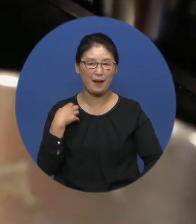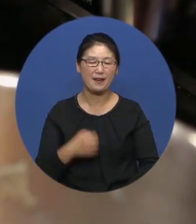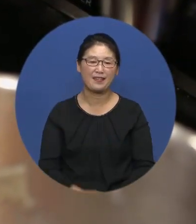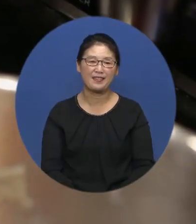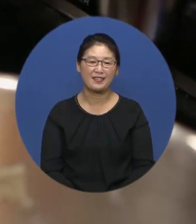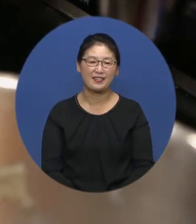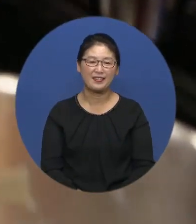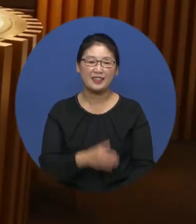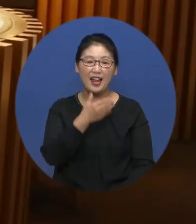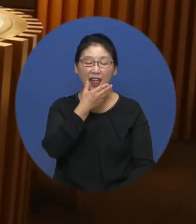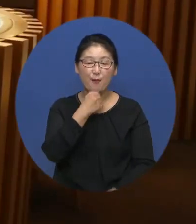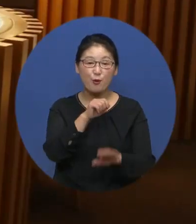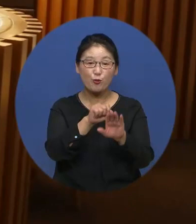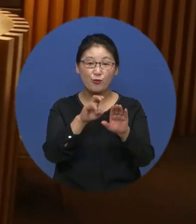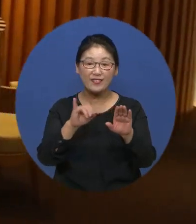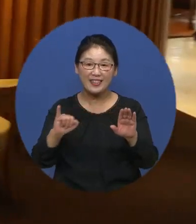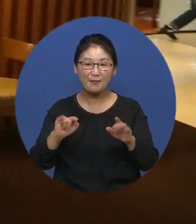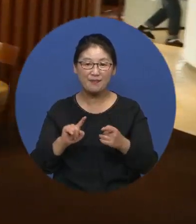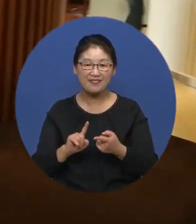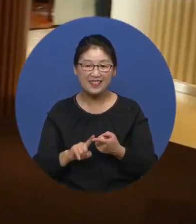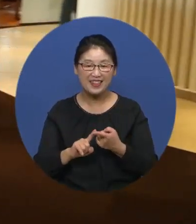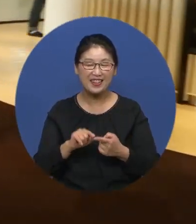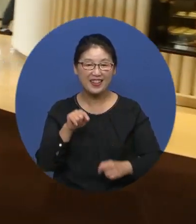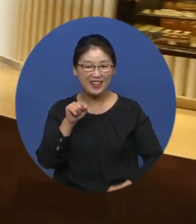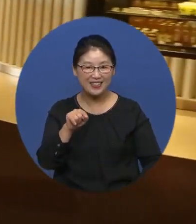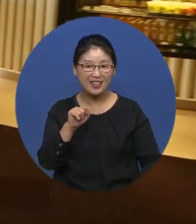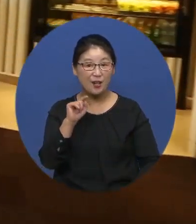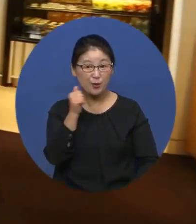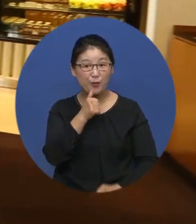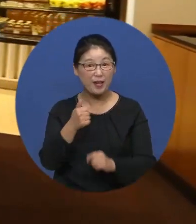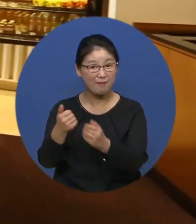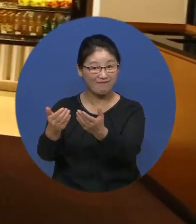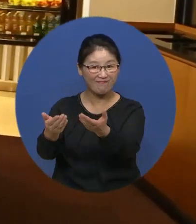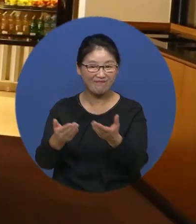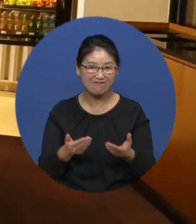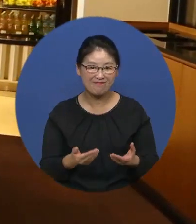행복 두드림이에 대한 자세한 소개를 직접 들어봤습니다.